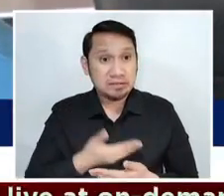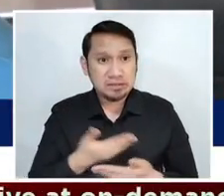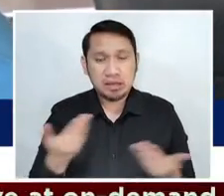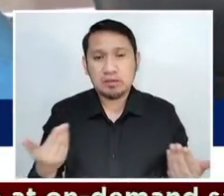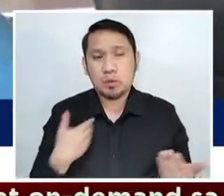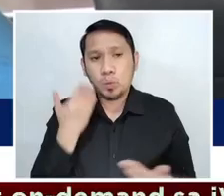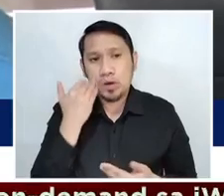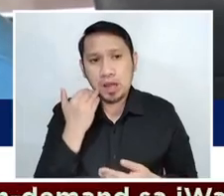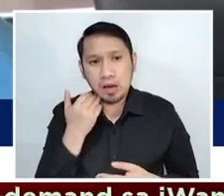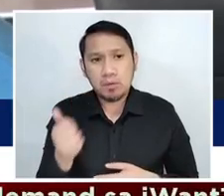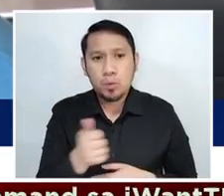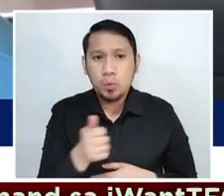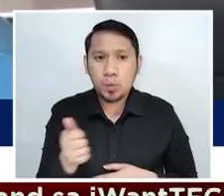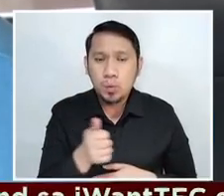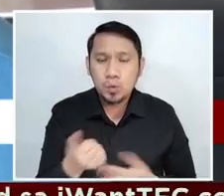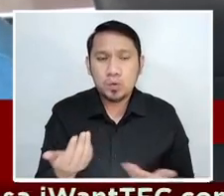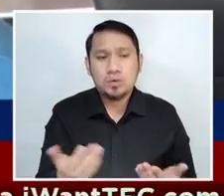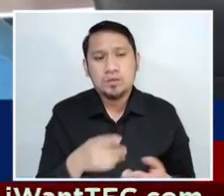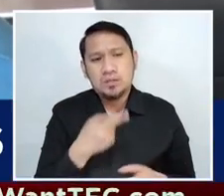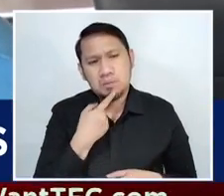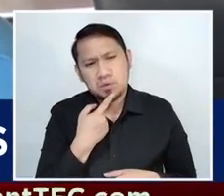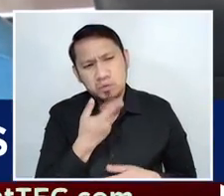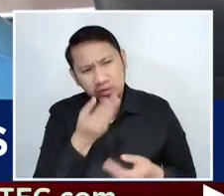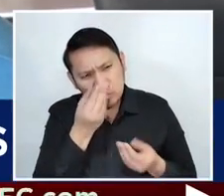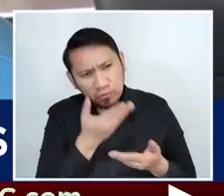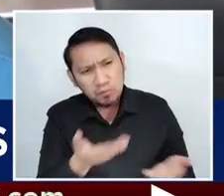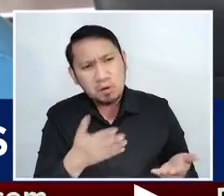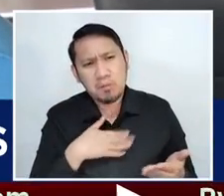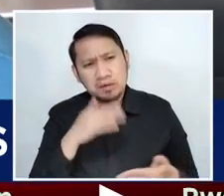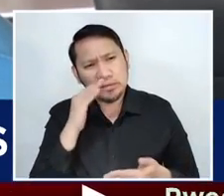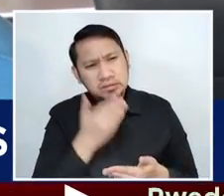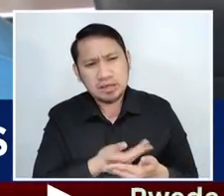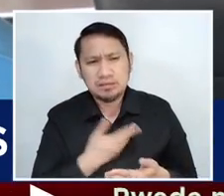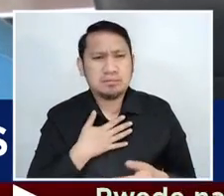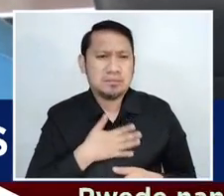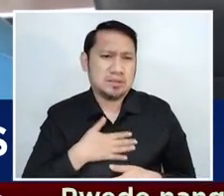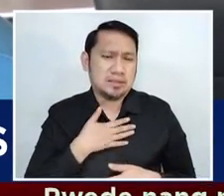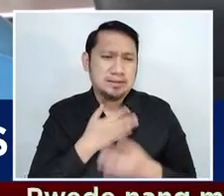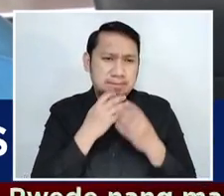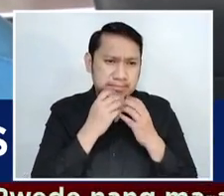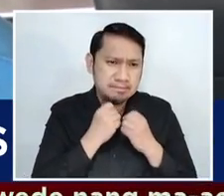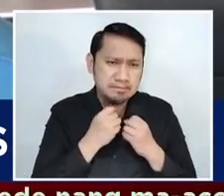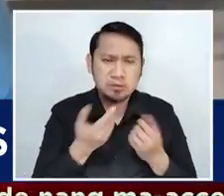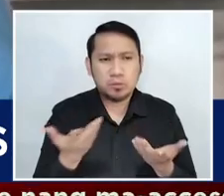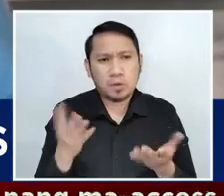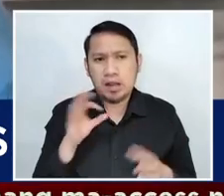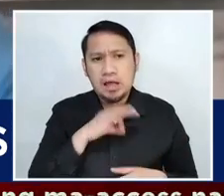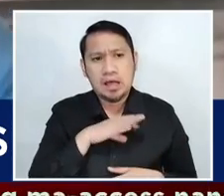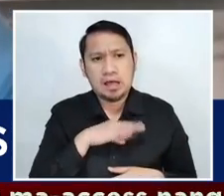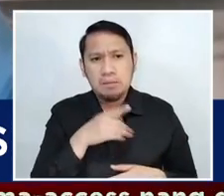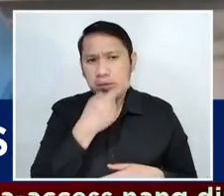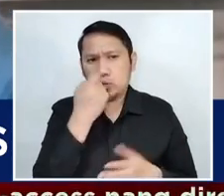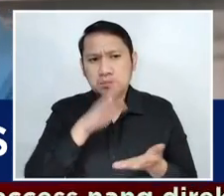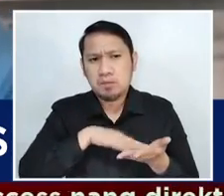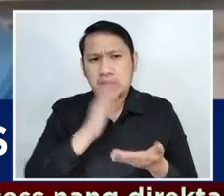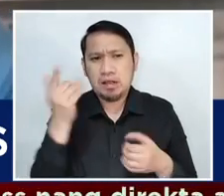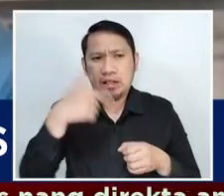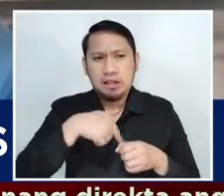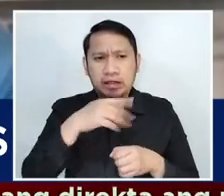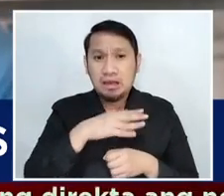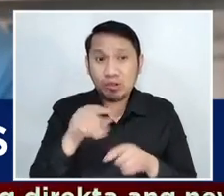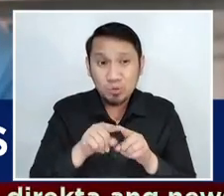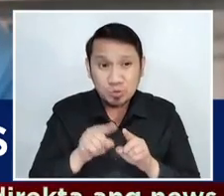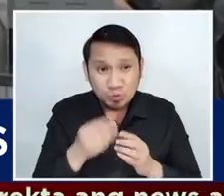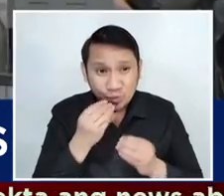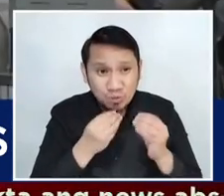niya. Sabi ko, tipirin mo na lang dahil wala nang kikitain. Mahal ng diesel. Sobra. O pagkain pa araw-araw. Upa